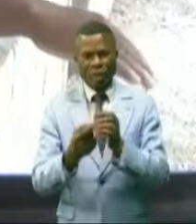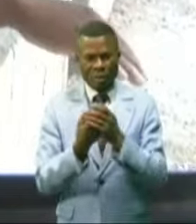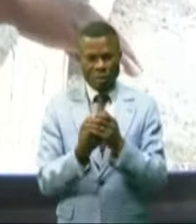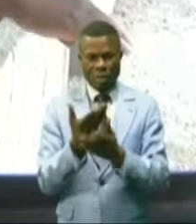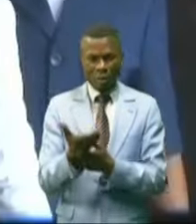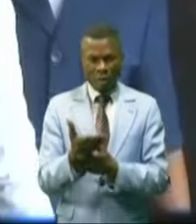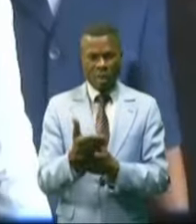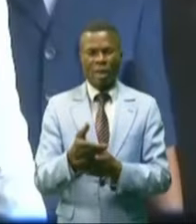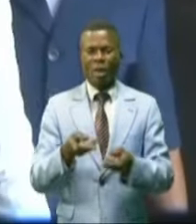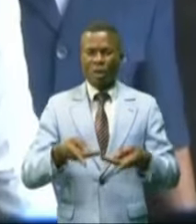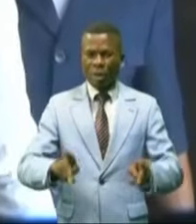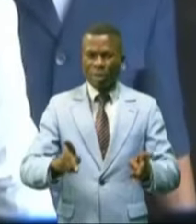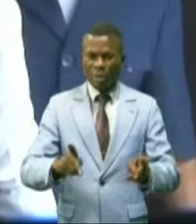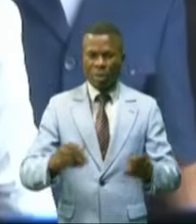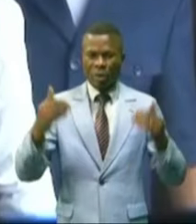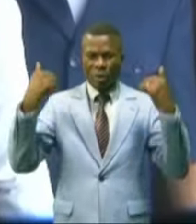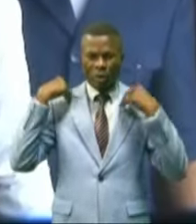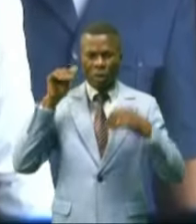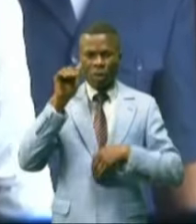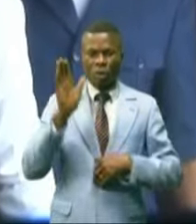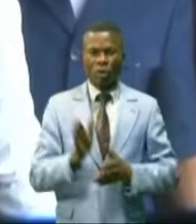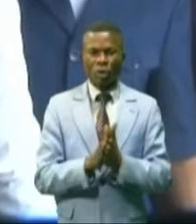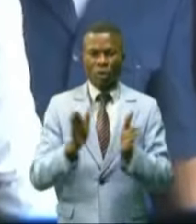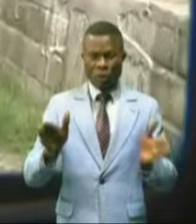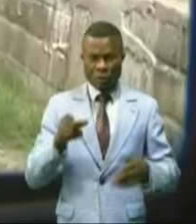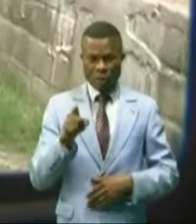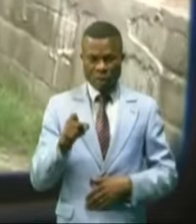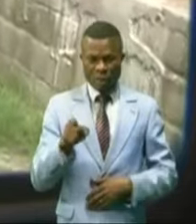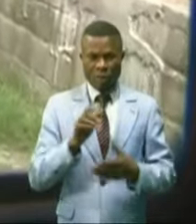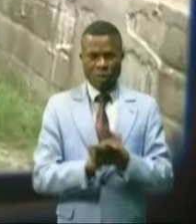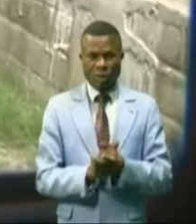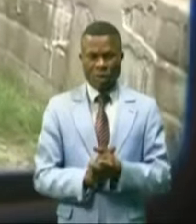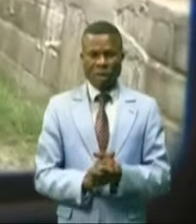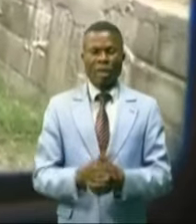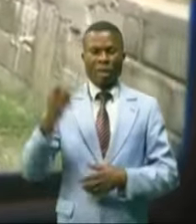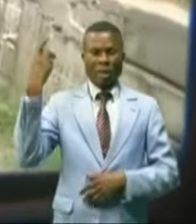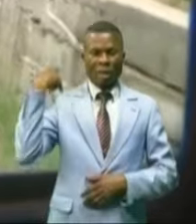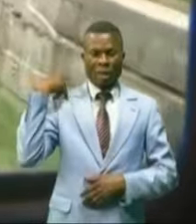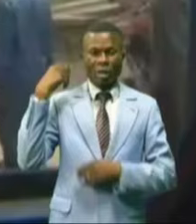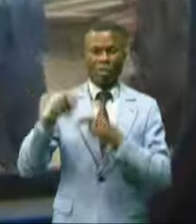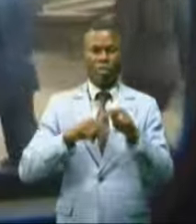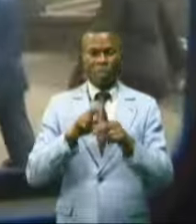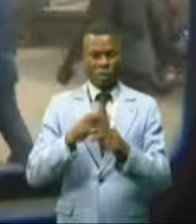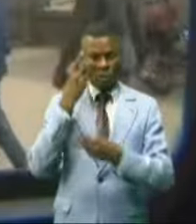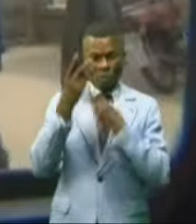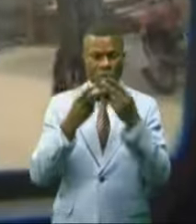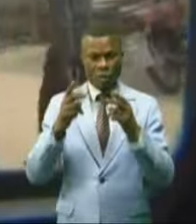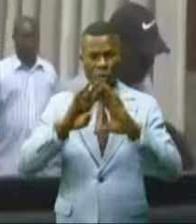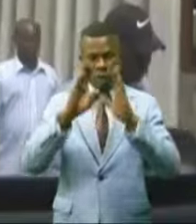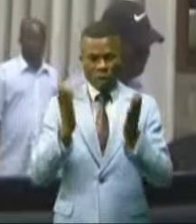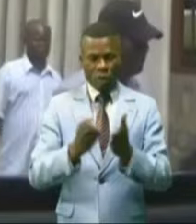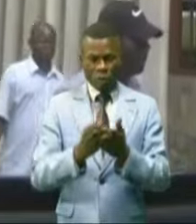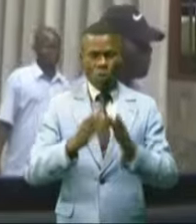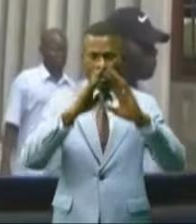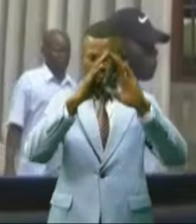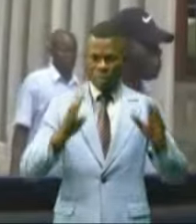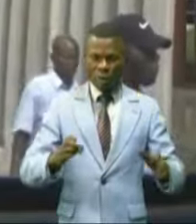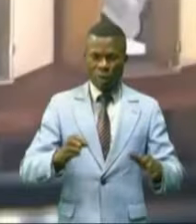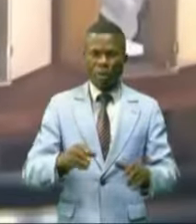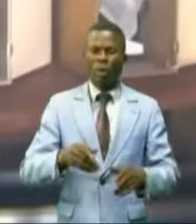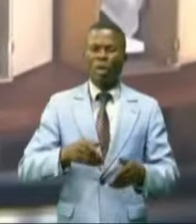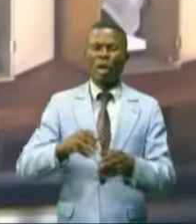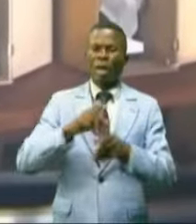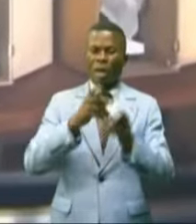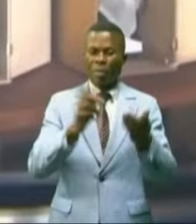Sous l'encadrement du directeur général professeur Issé Chatawiti, l'honorable Limengo a visité tous les compartiments. Salle de